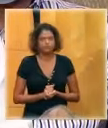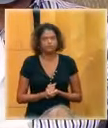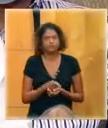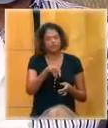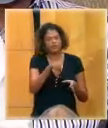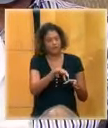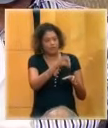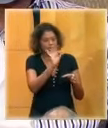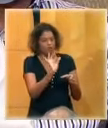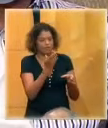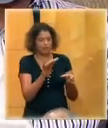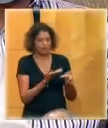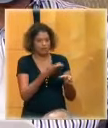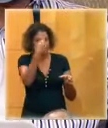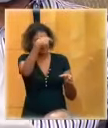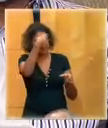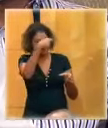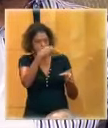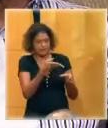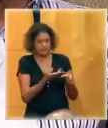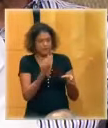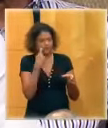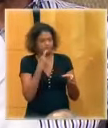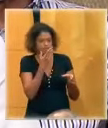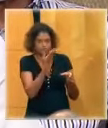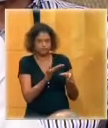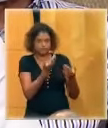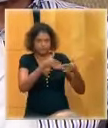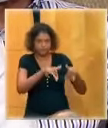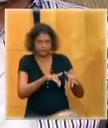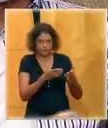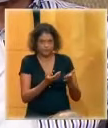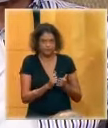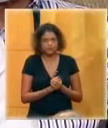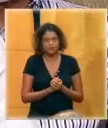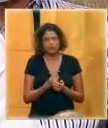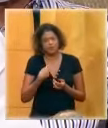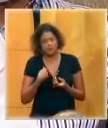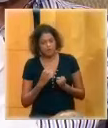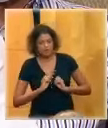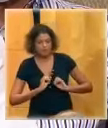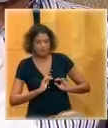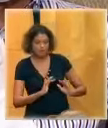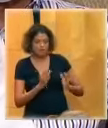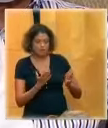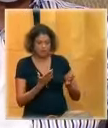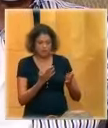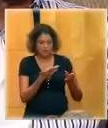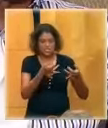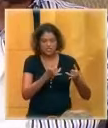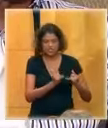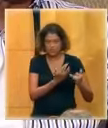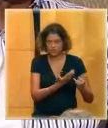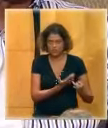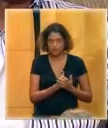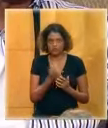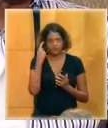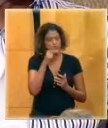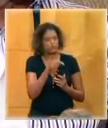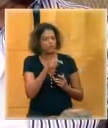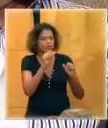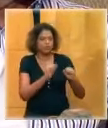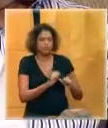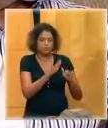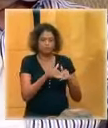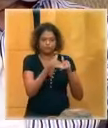président sera constatée, je lui laisserai volontiers le siège pour qu'il puisse conduire la suite